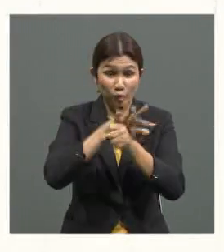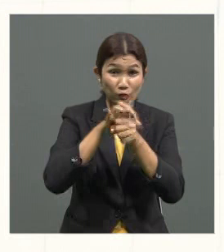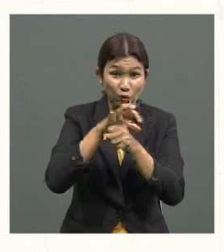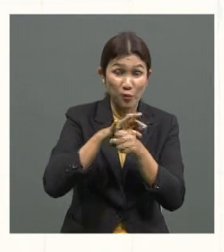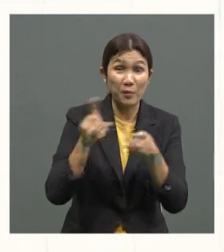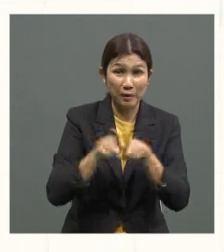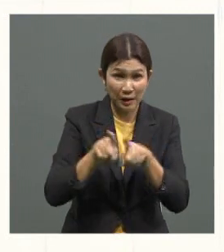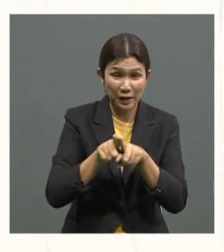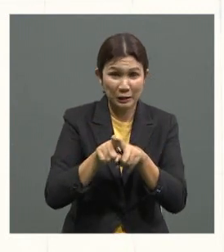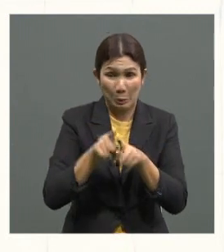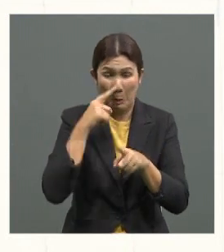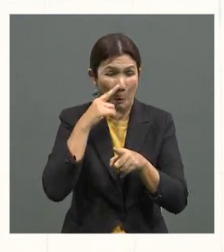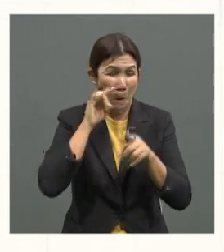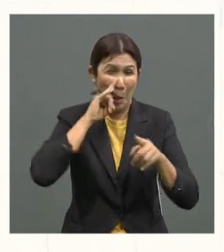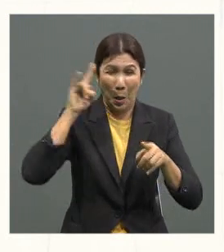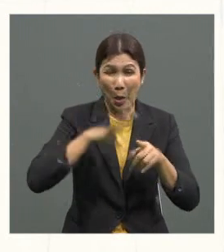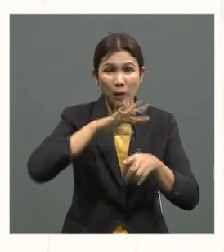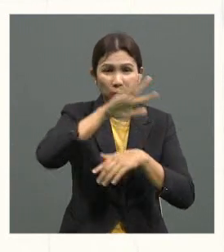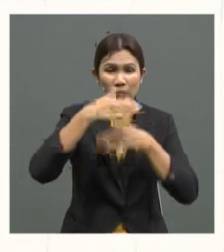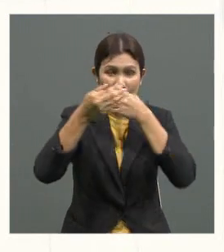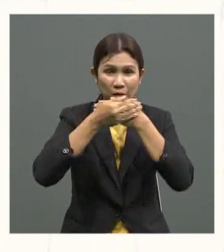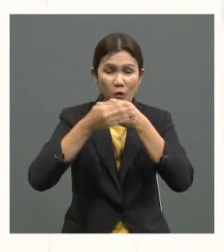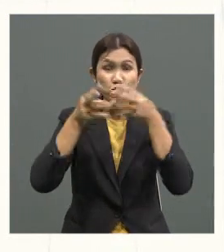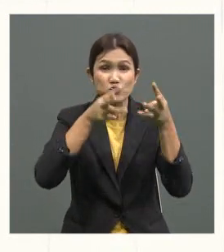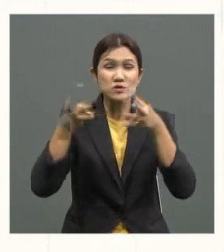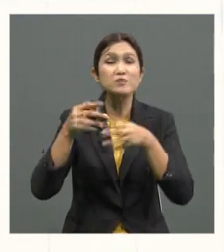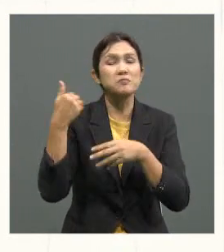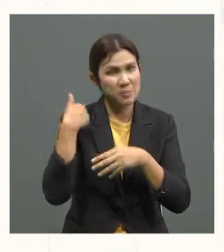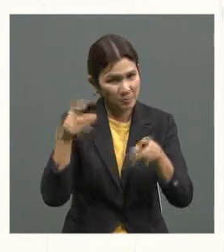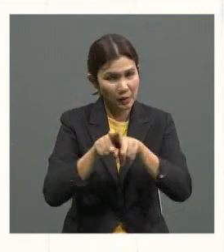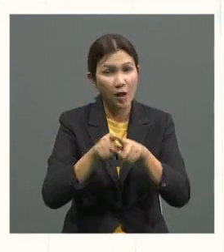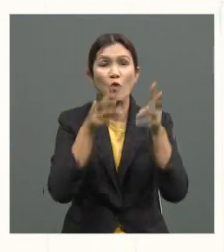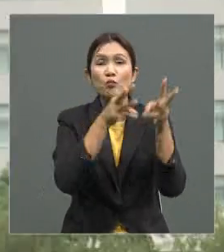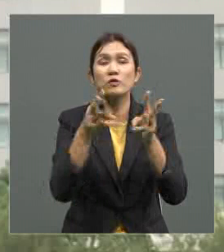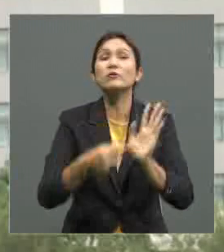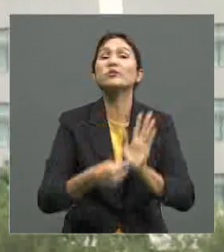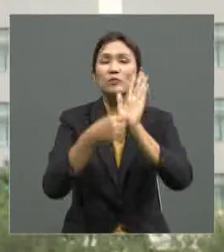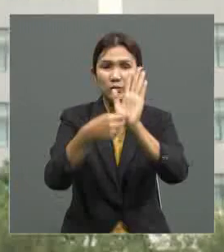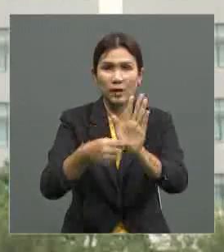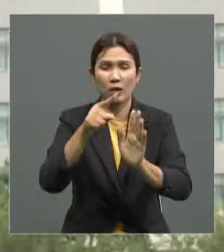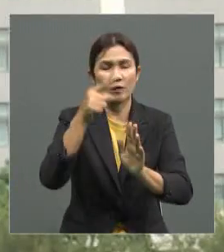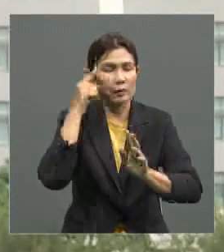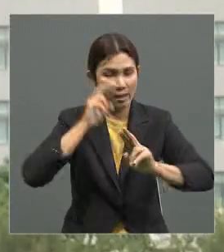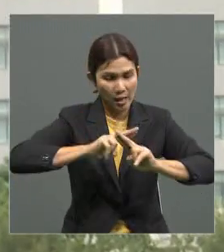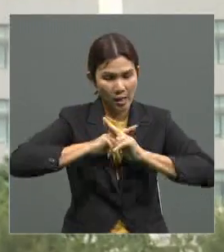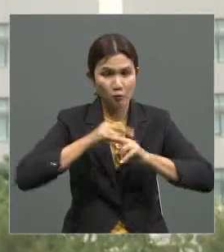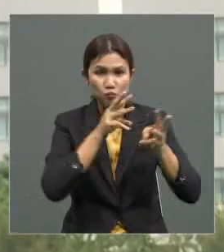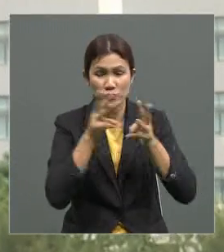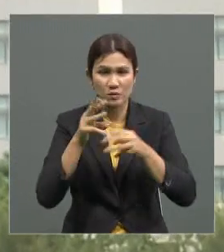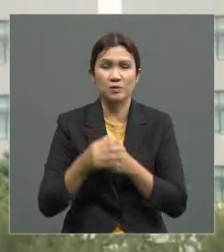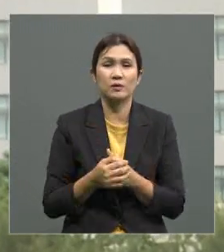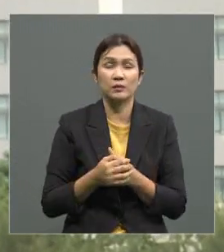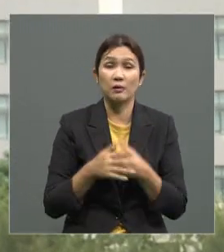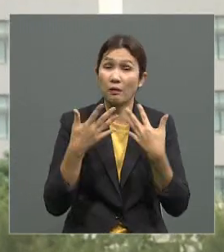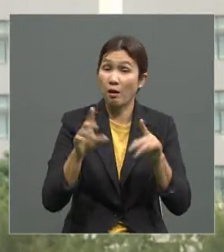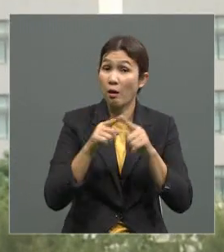ระบาดอะหนักๆเลยอะค่ะหลายคนก็ใช้มาตรการนี้อยู่เหมือนกันเป็นอีกทางเลือกหนึ่งนะคะในการป้องกันตนเองทีนี้ในพื้นที่กรุ